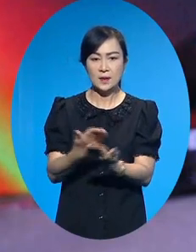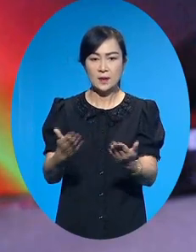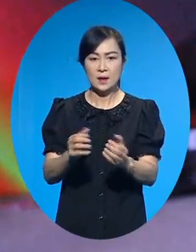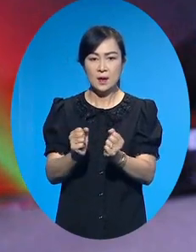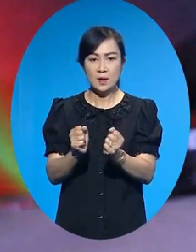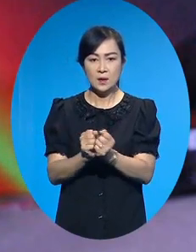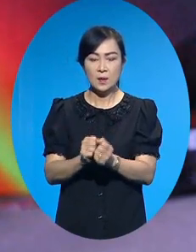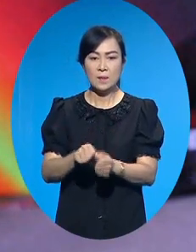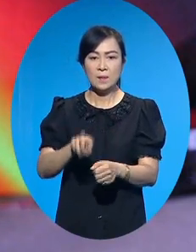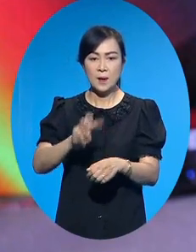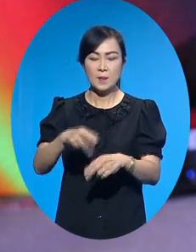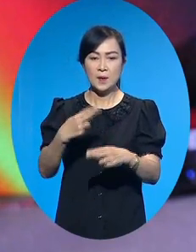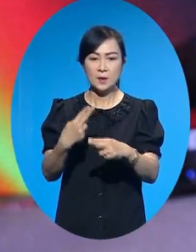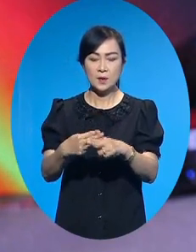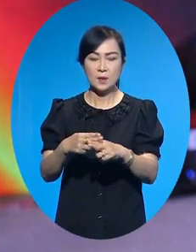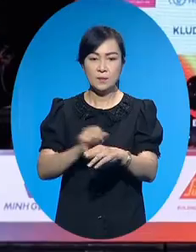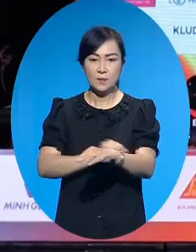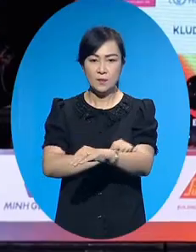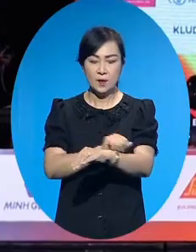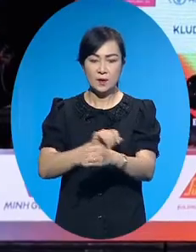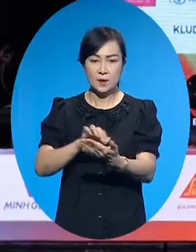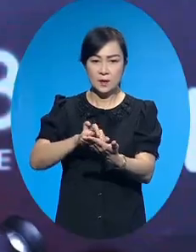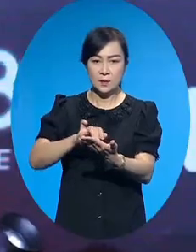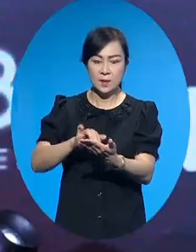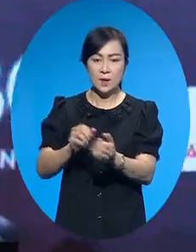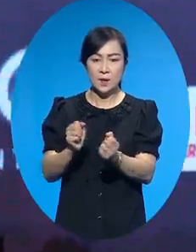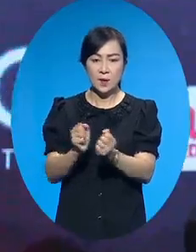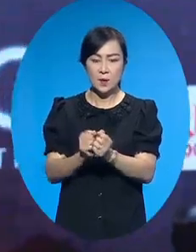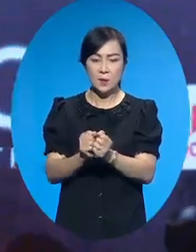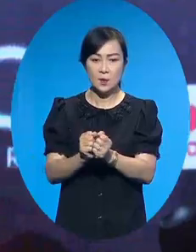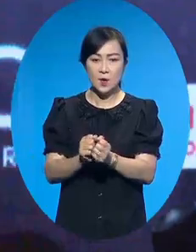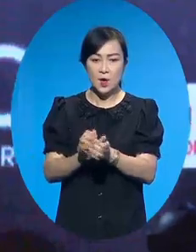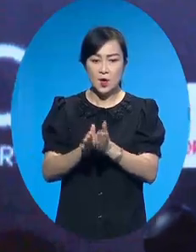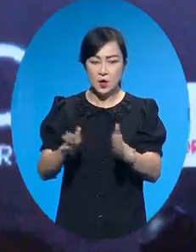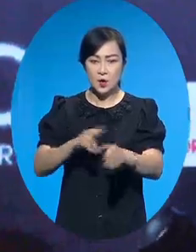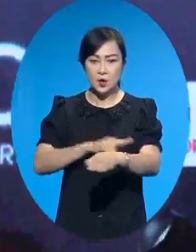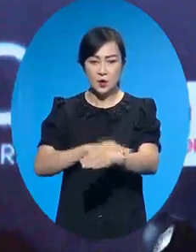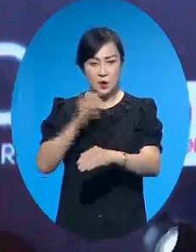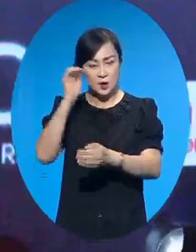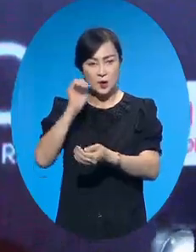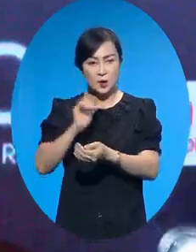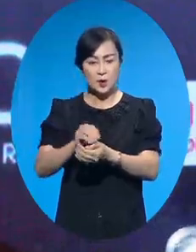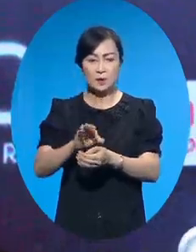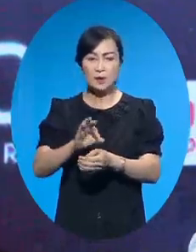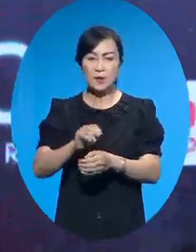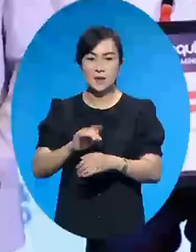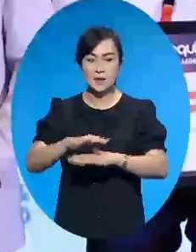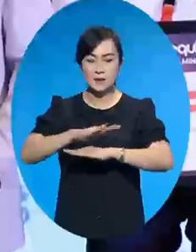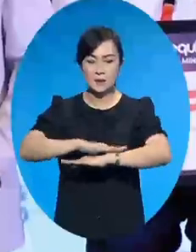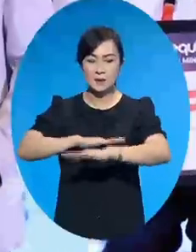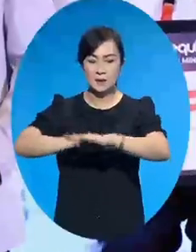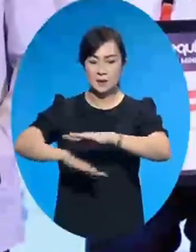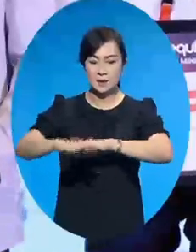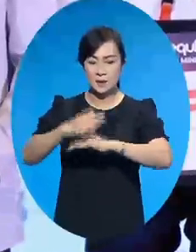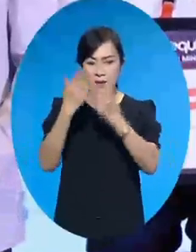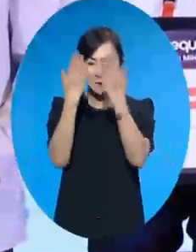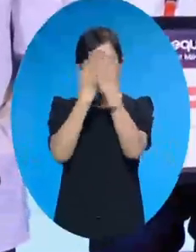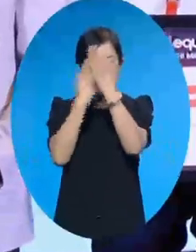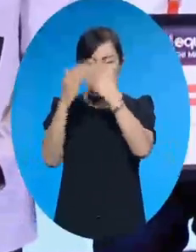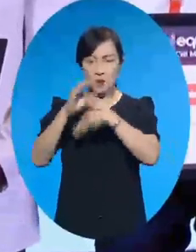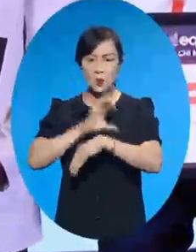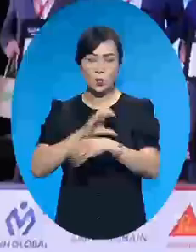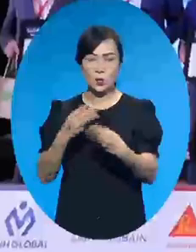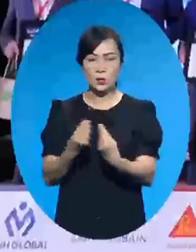đồng hành của hơn 30 thương hiệu về vật liệu và công nghệ, cùng với sự đồng hành của nhiều diễn giả nhiều năm kinh nghiệm trong ngành thiết kế và xây dựng, họ là đại diện chủ đầu